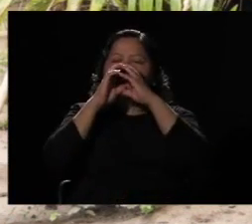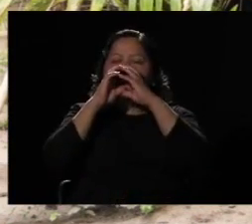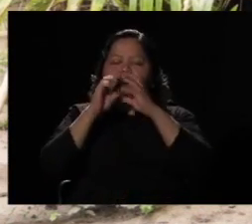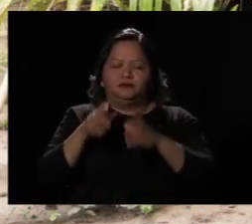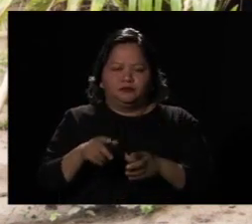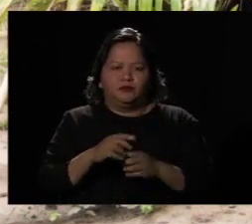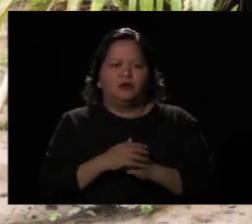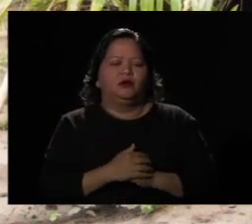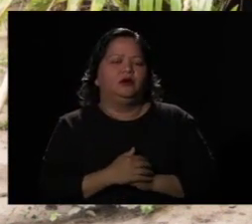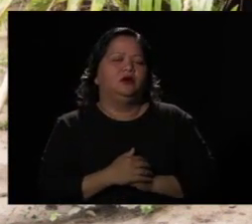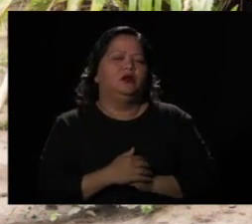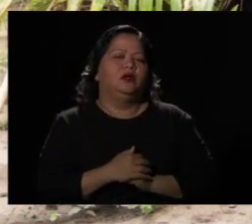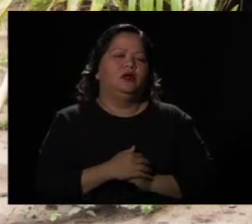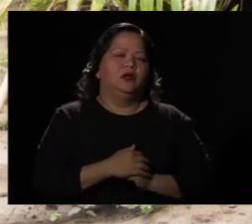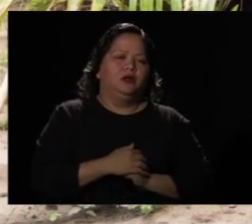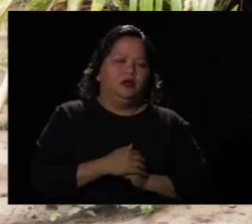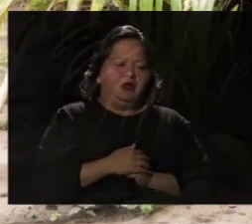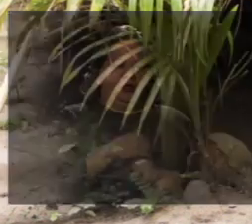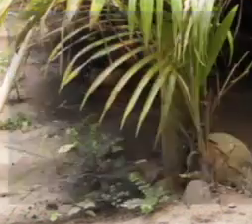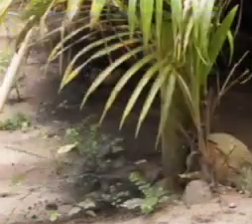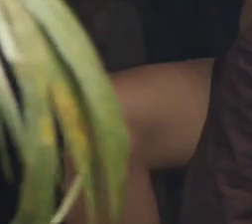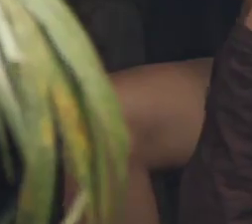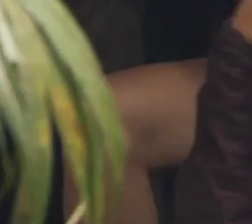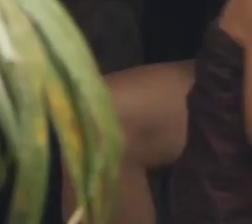Amot hinila patsut.